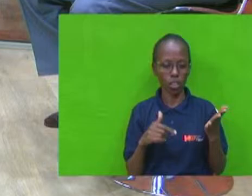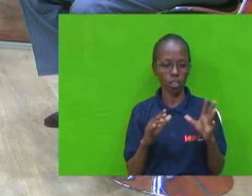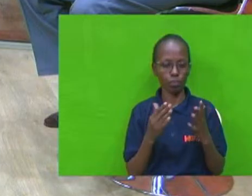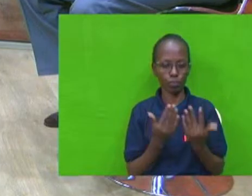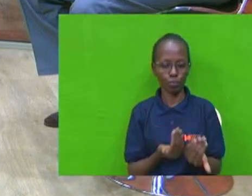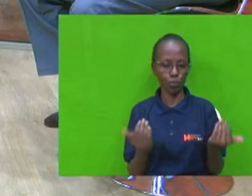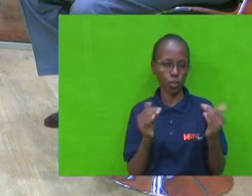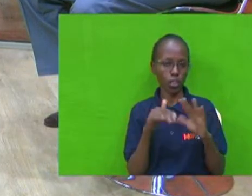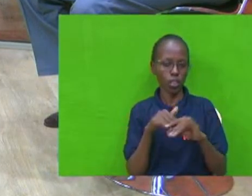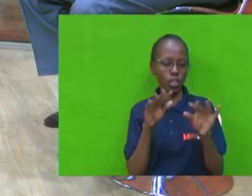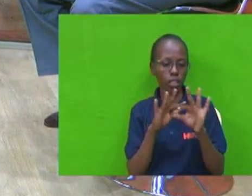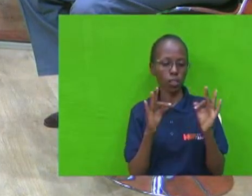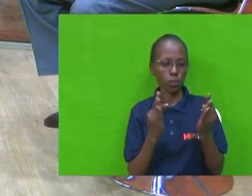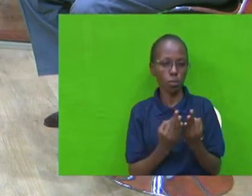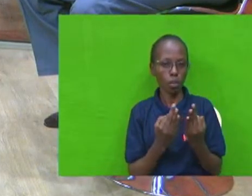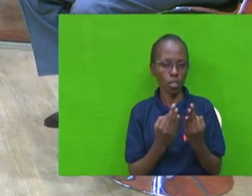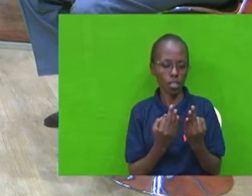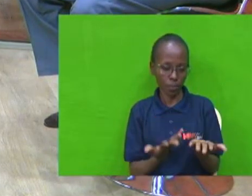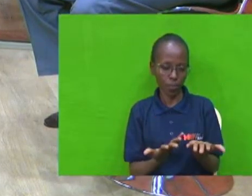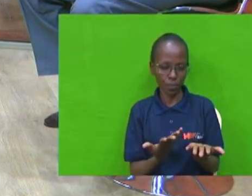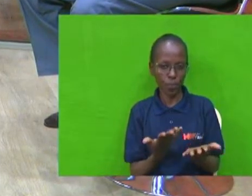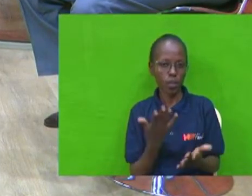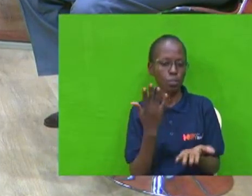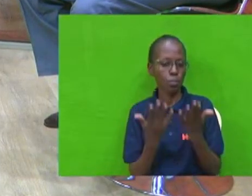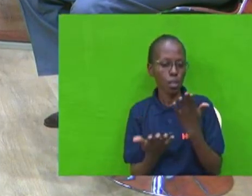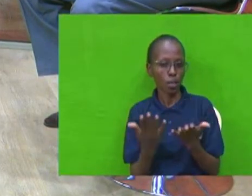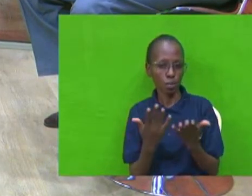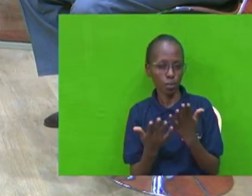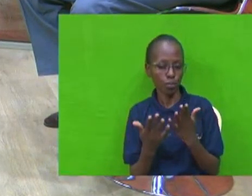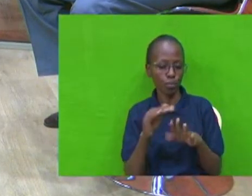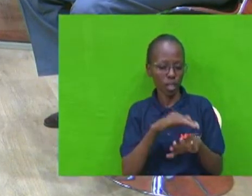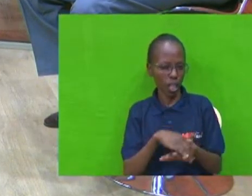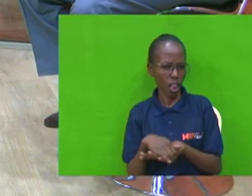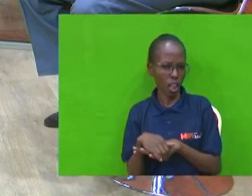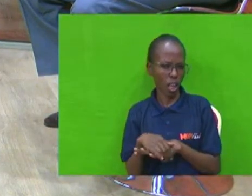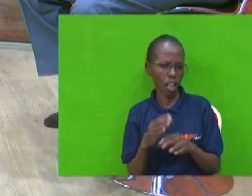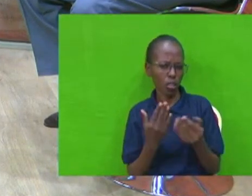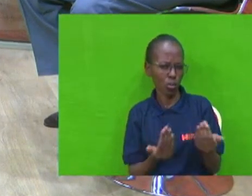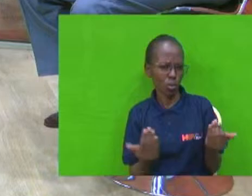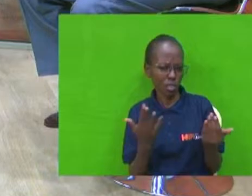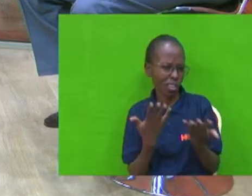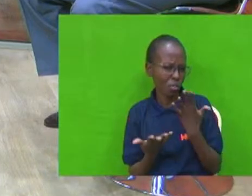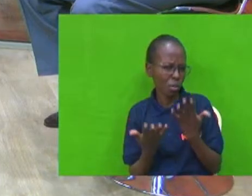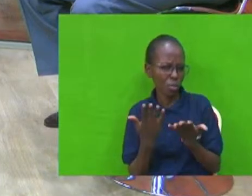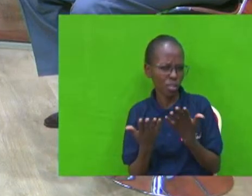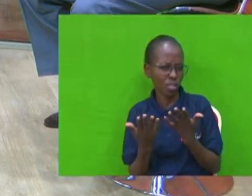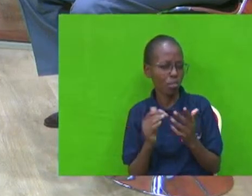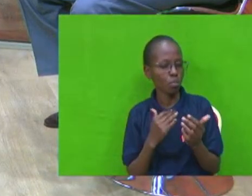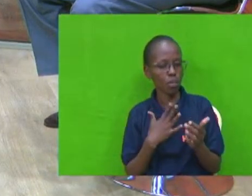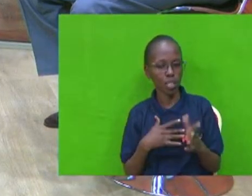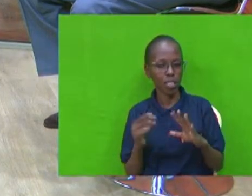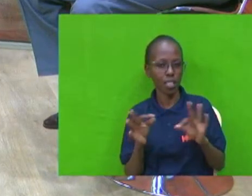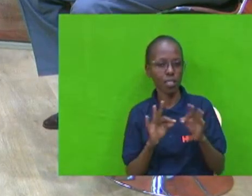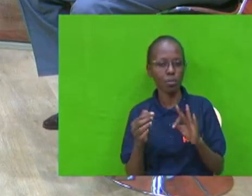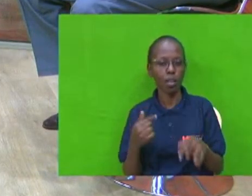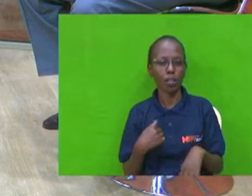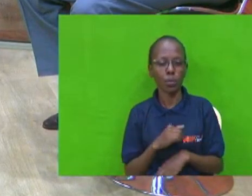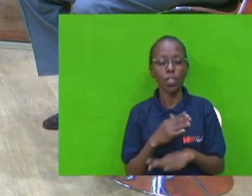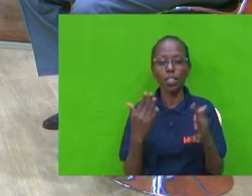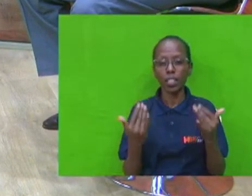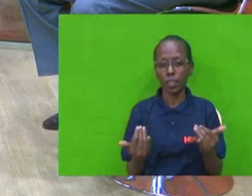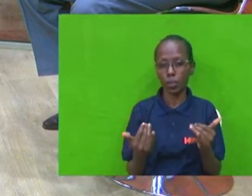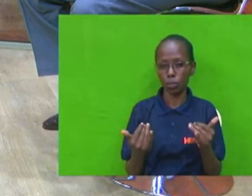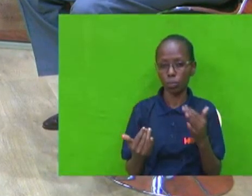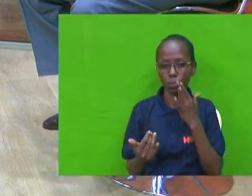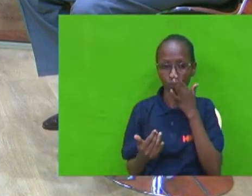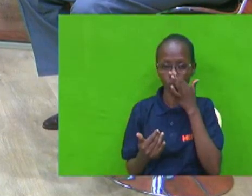familia. Anawaita watoto. Sasa labda amefanya ubaguzi. Neno watoto labda unaweza kutueleza kwa kifupi? Nafikiri mwalimu,